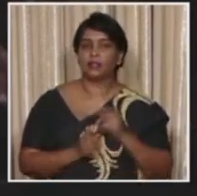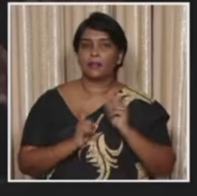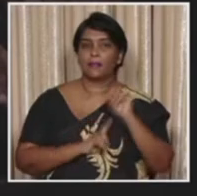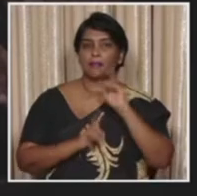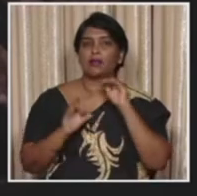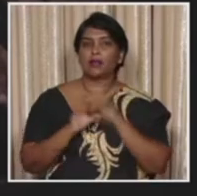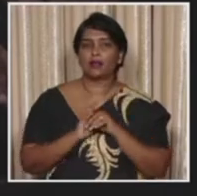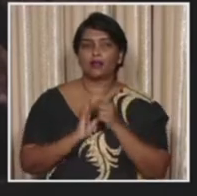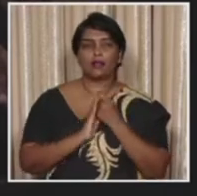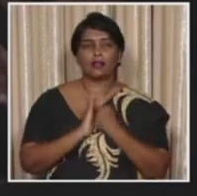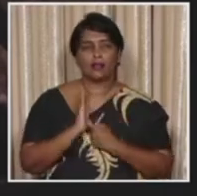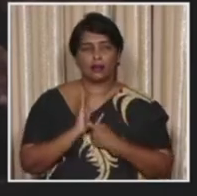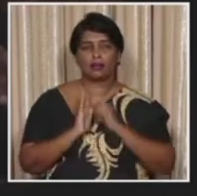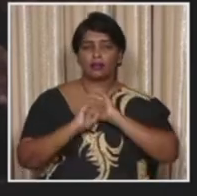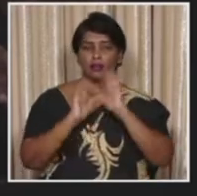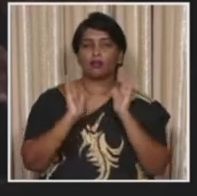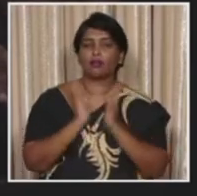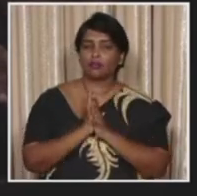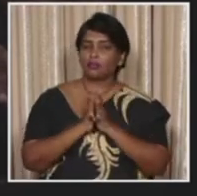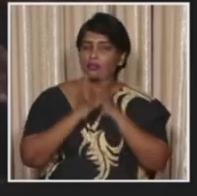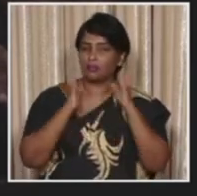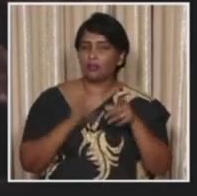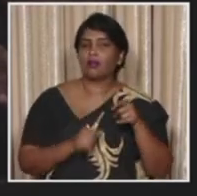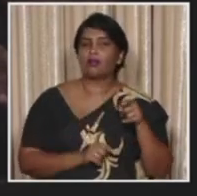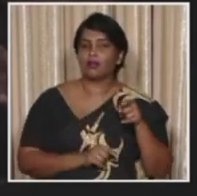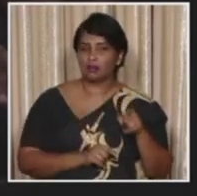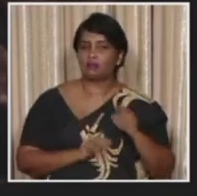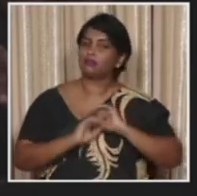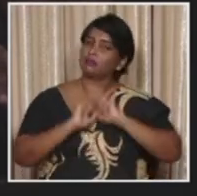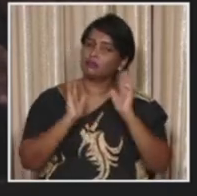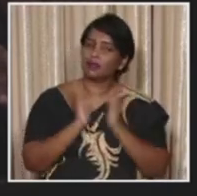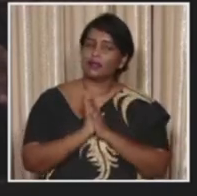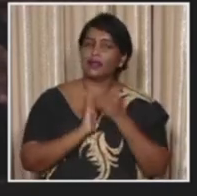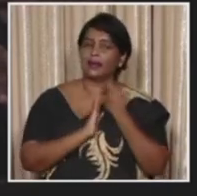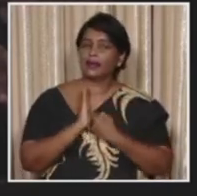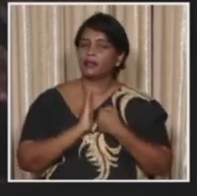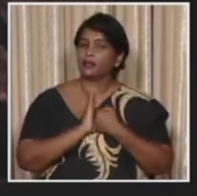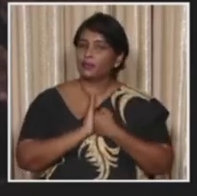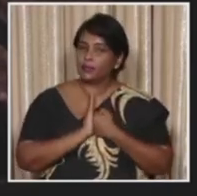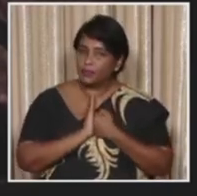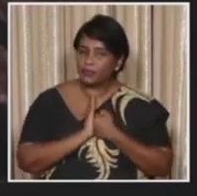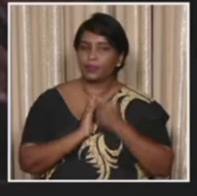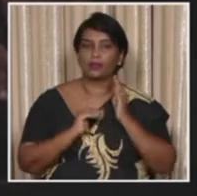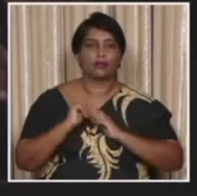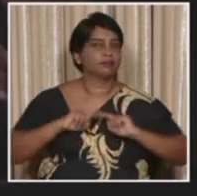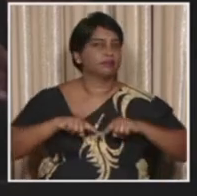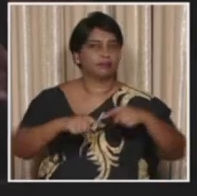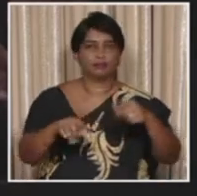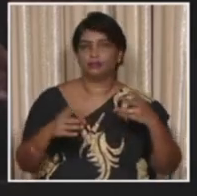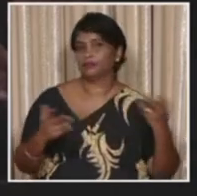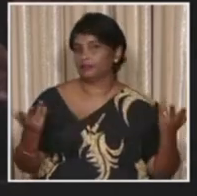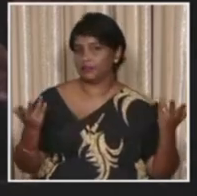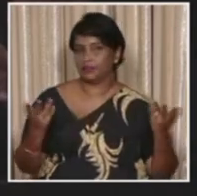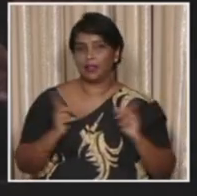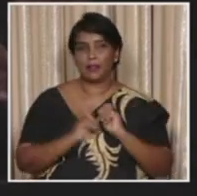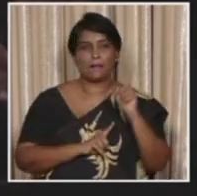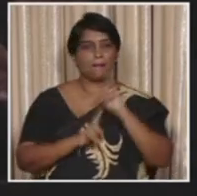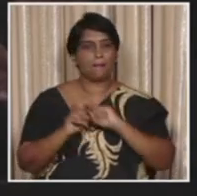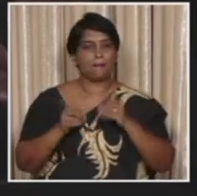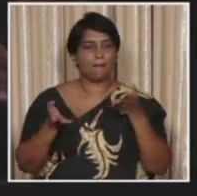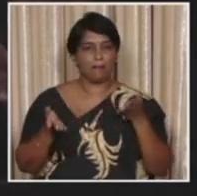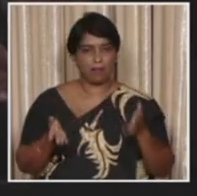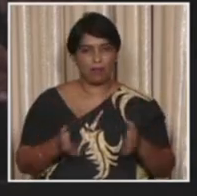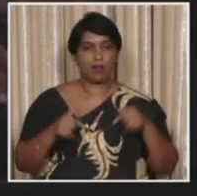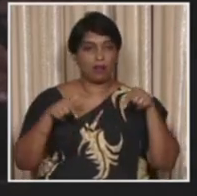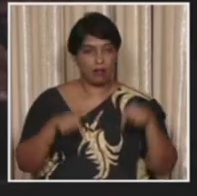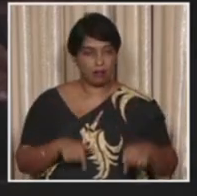niat ya sampradaya sial lah kodek tibunat, esial lah niat kerja sampradaya kegiatan mereka ini ne, mepalim itu ya, ada mama